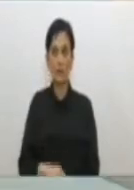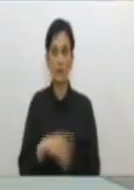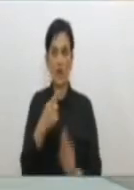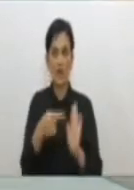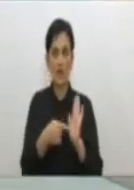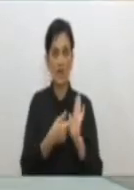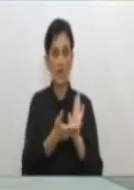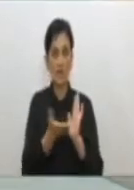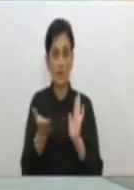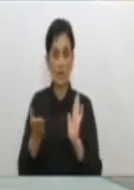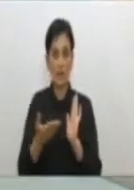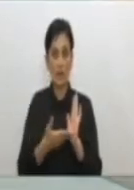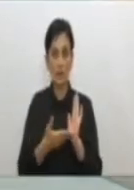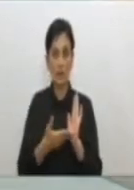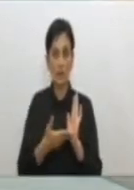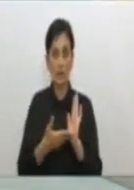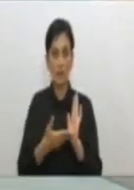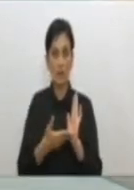არის?